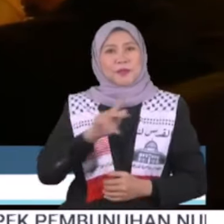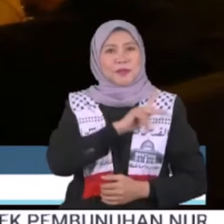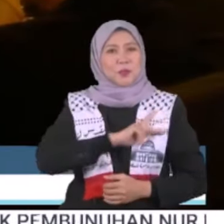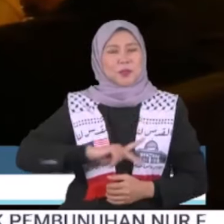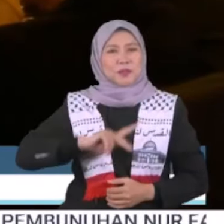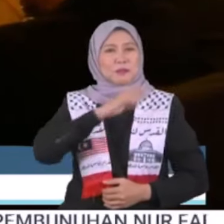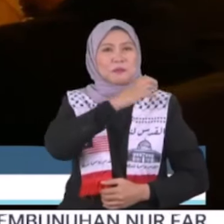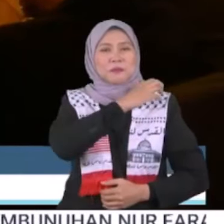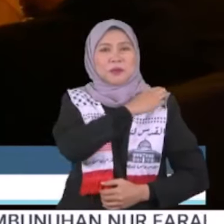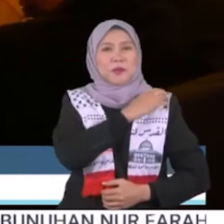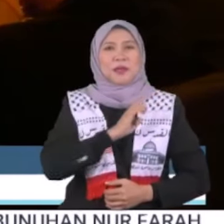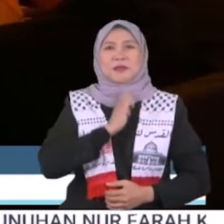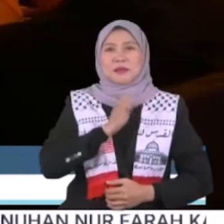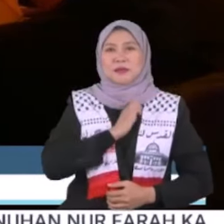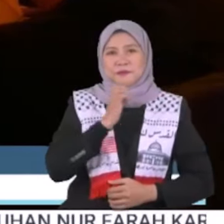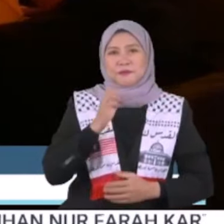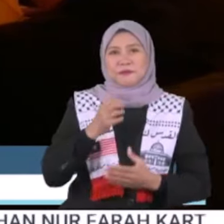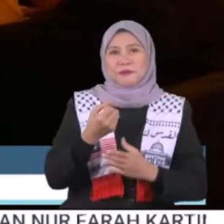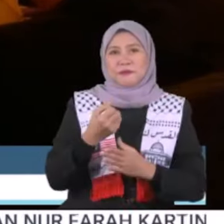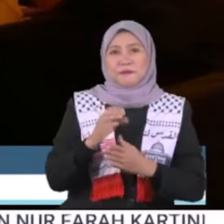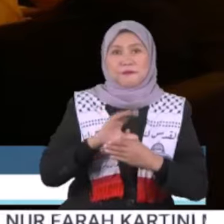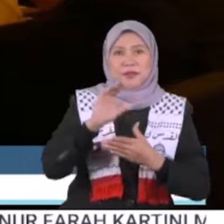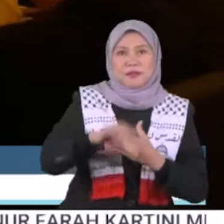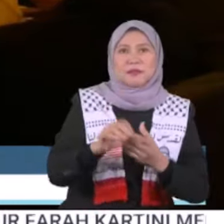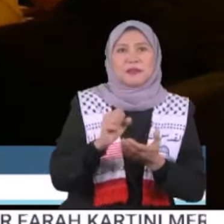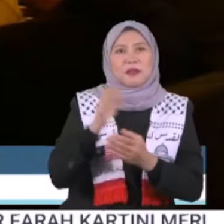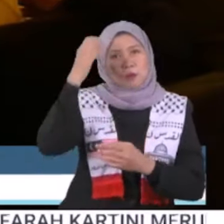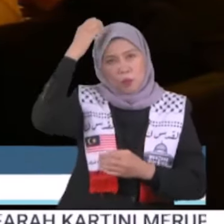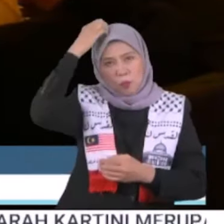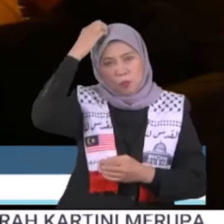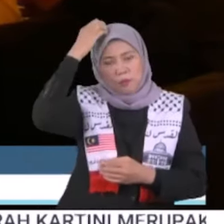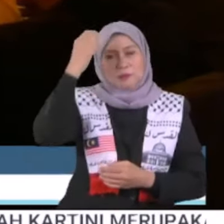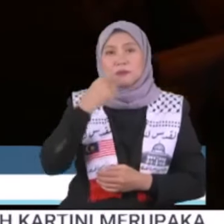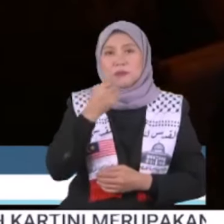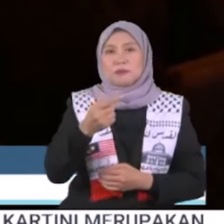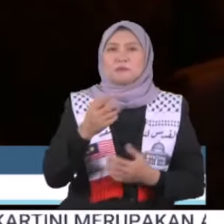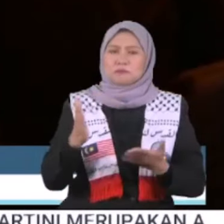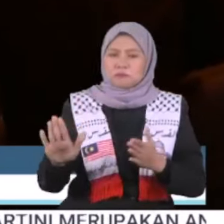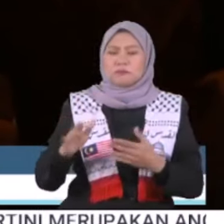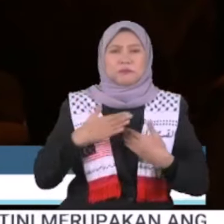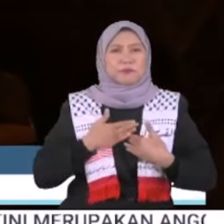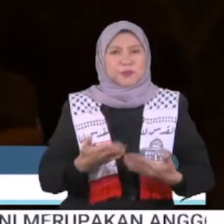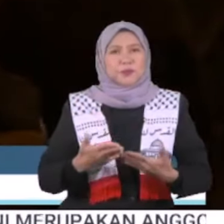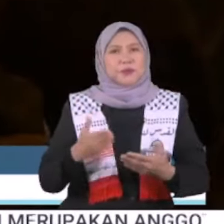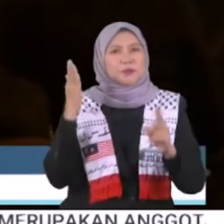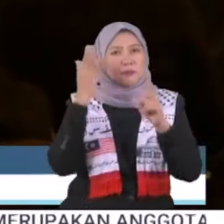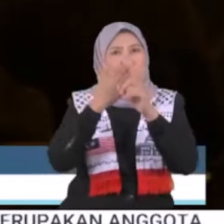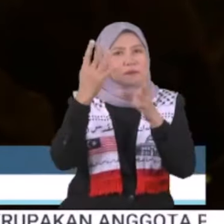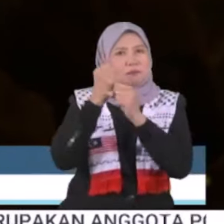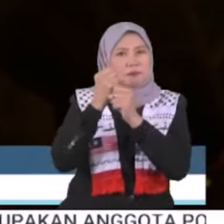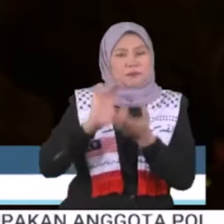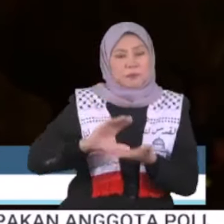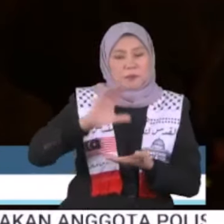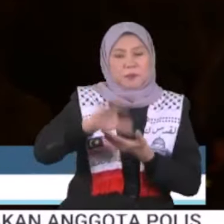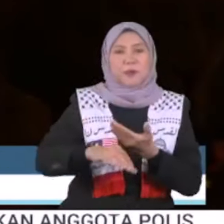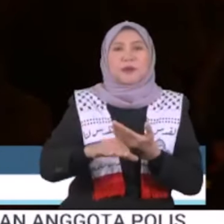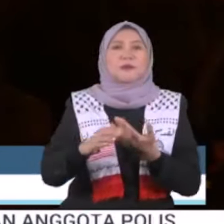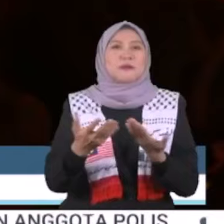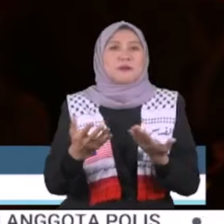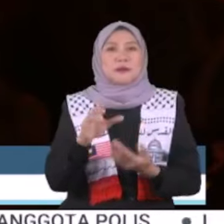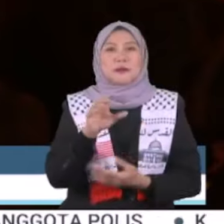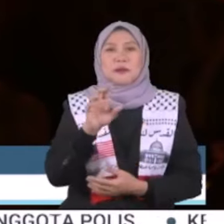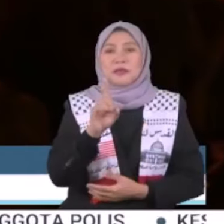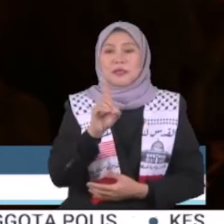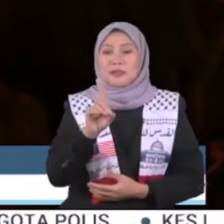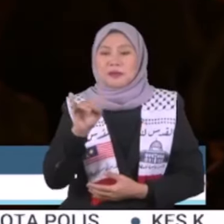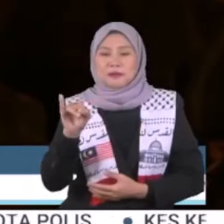Ketua Pegawai Eksekutif Invest Selangor, Dato' Hassan Azhari Idris, pihaknya komited dalam mencapai sasaran nilai pelaburan langsung domestik